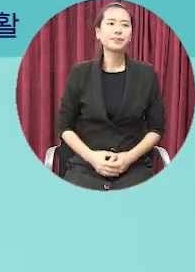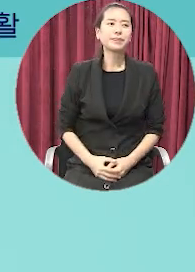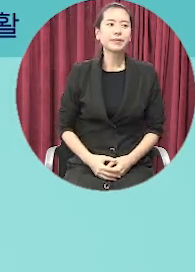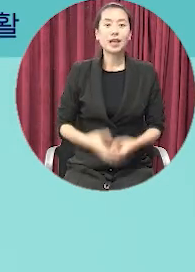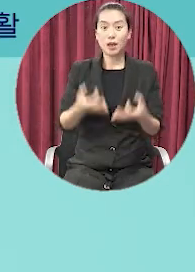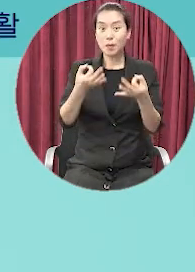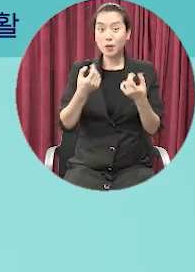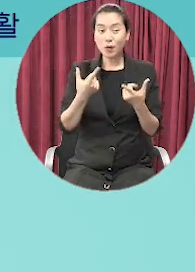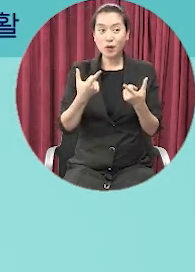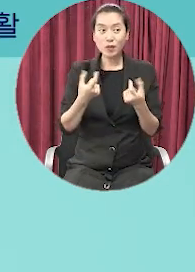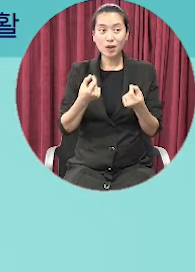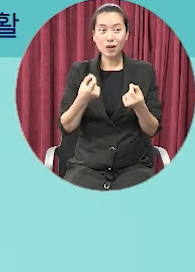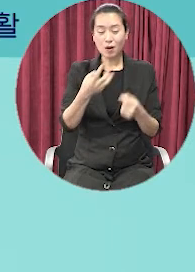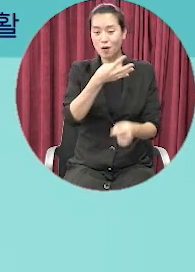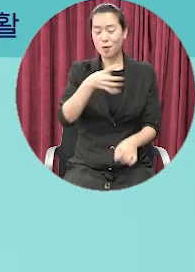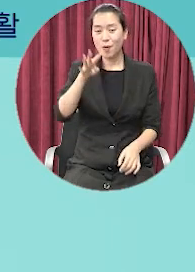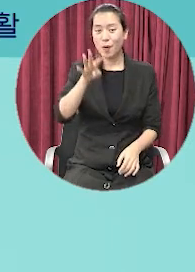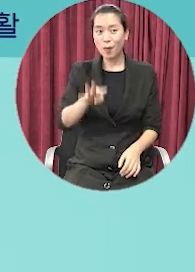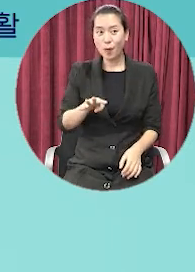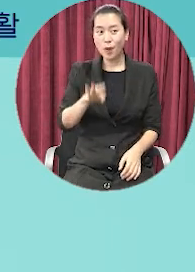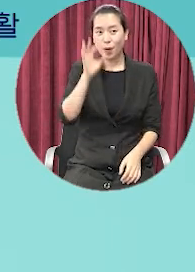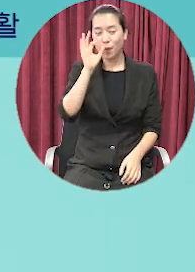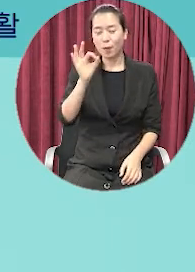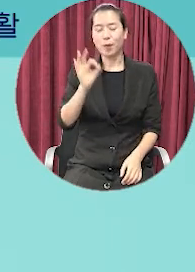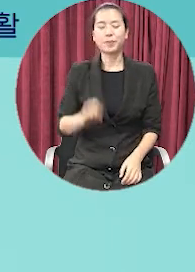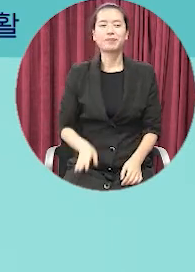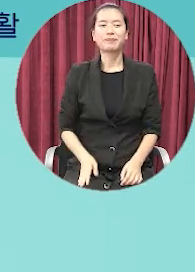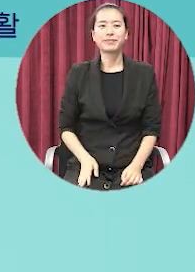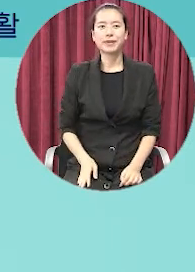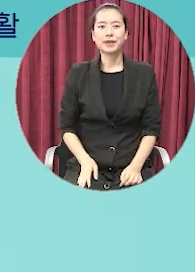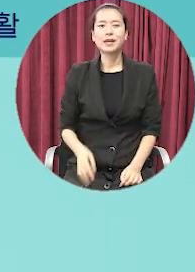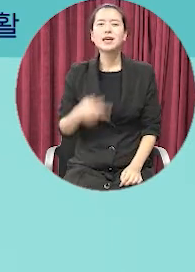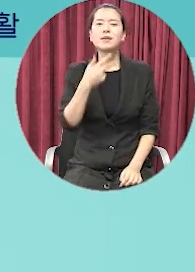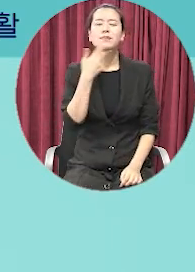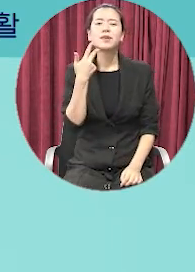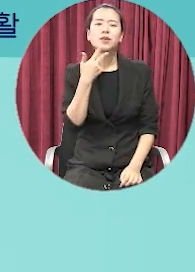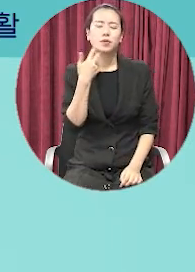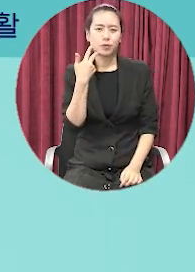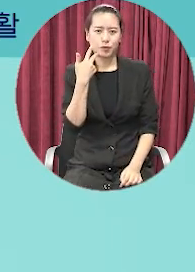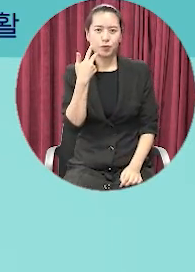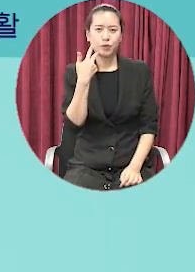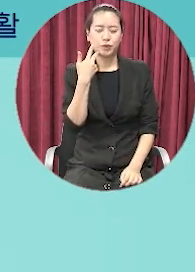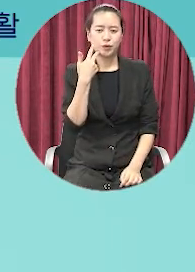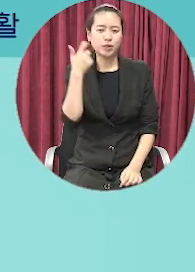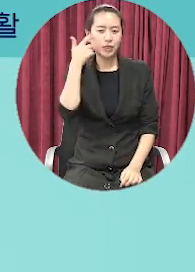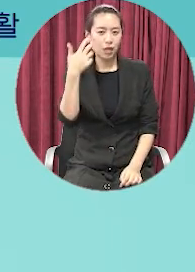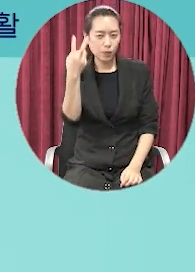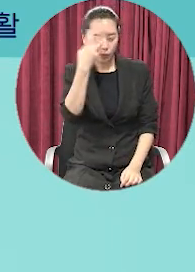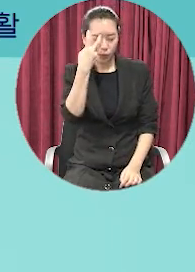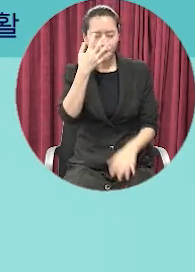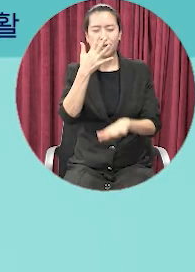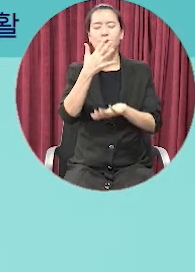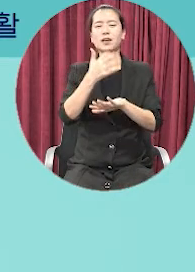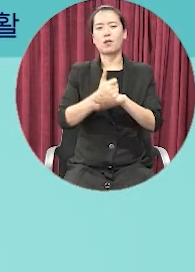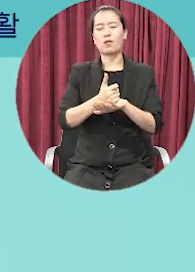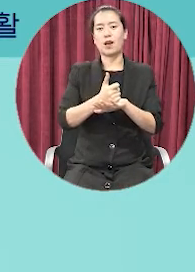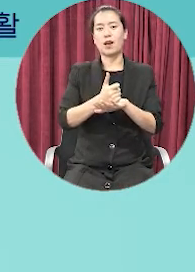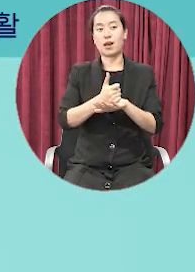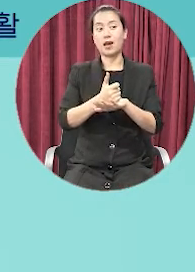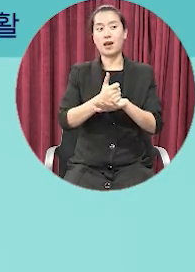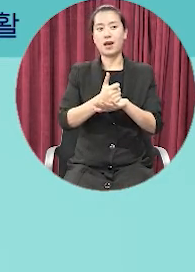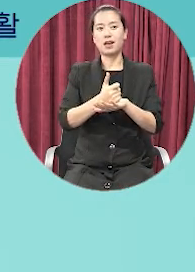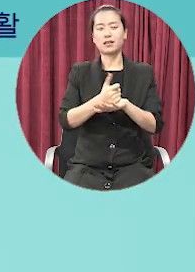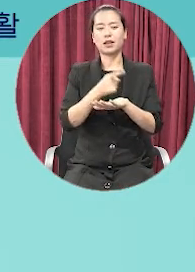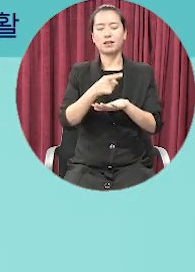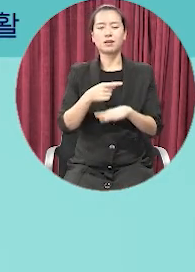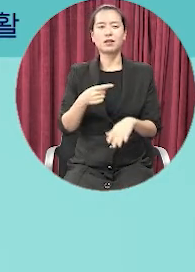보시는 것처럼 밑에 있는 그래프는 미국에서 설문조사를 했던 연구 결과가 되겠는데,